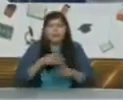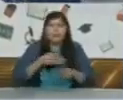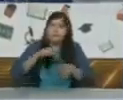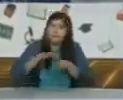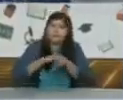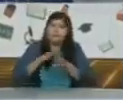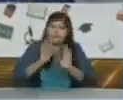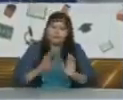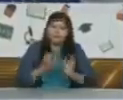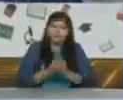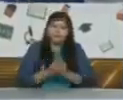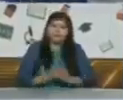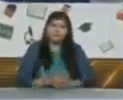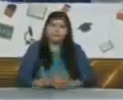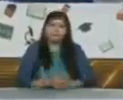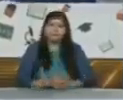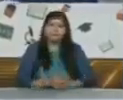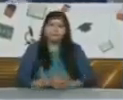जाता है।